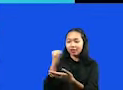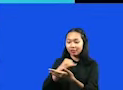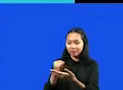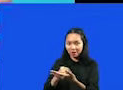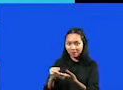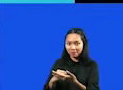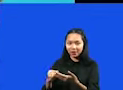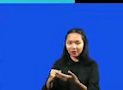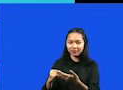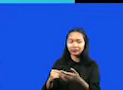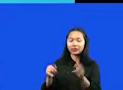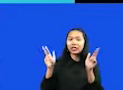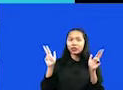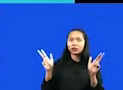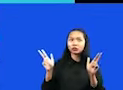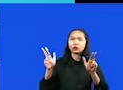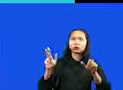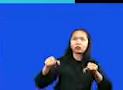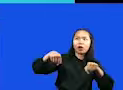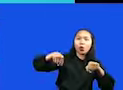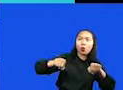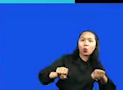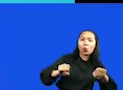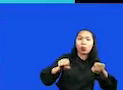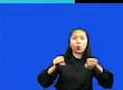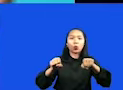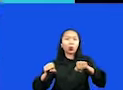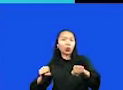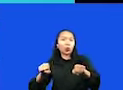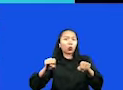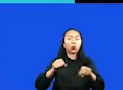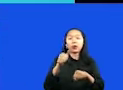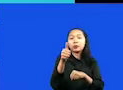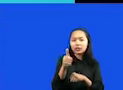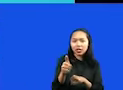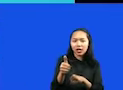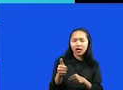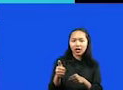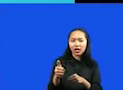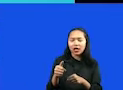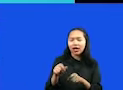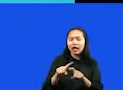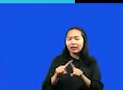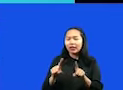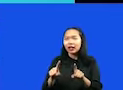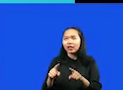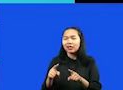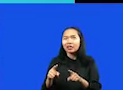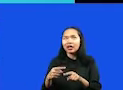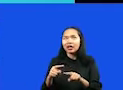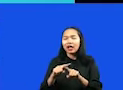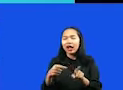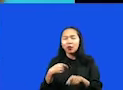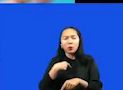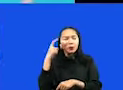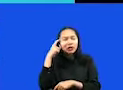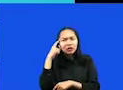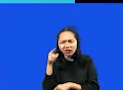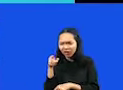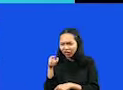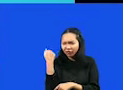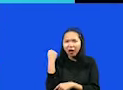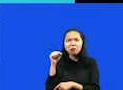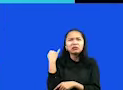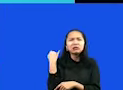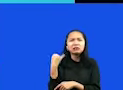ini kadang kala tidak mudah kita bayangkan tidak terpikirkan tapi Ai membantu kita dengan kreativitas yang tanpa